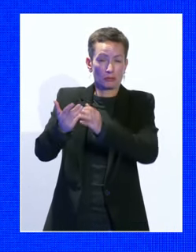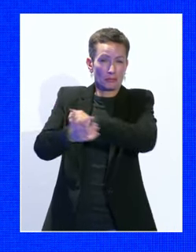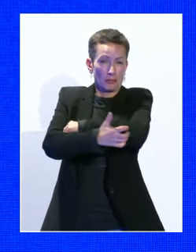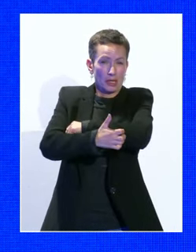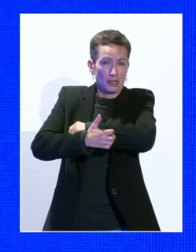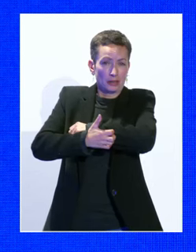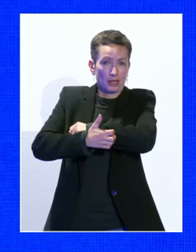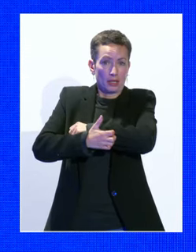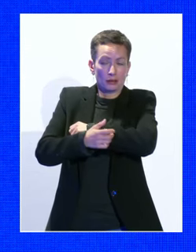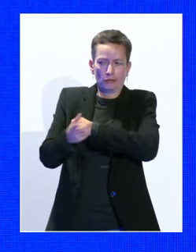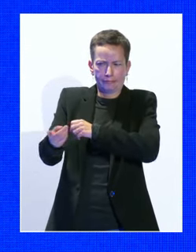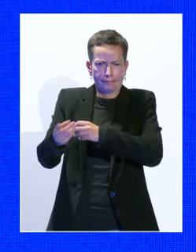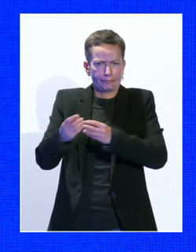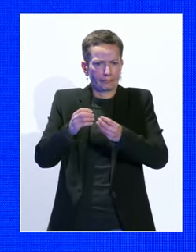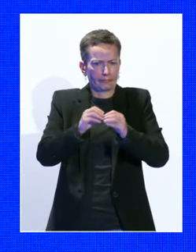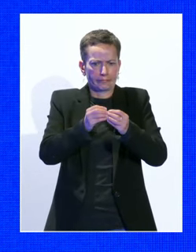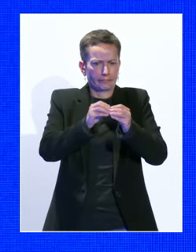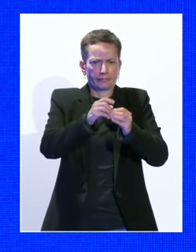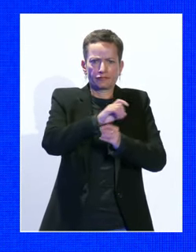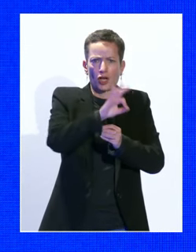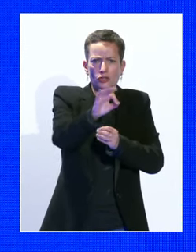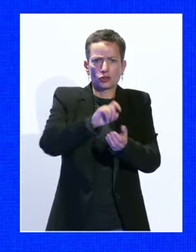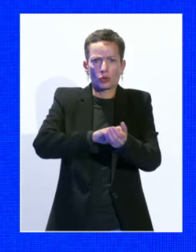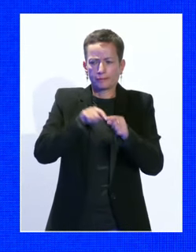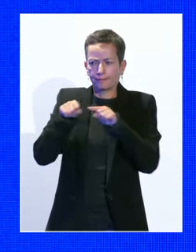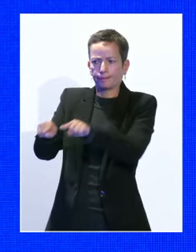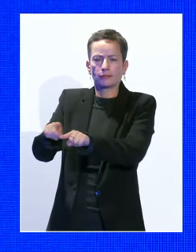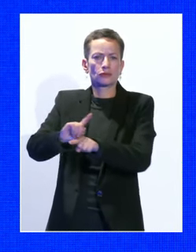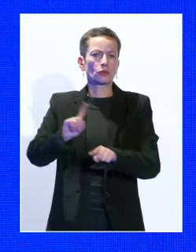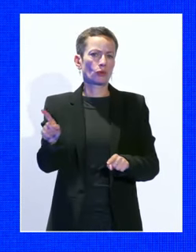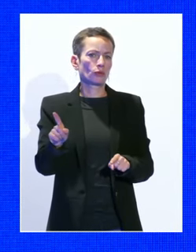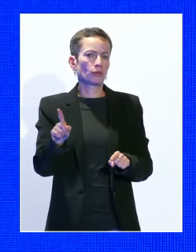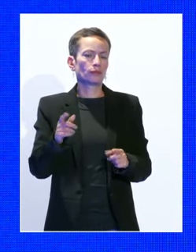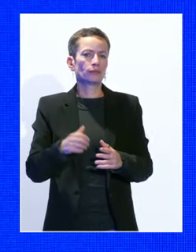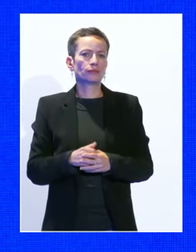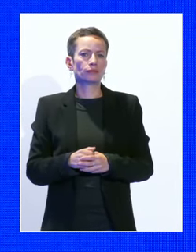qui sont la cause des difficultés de la France.